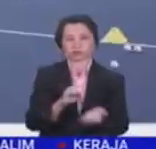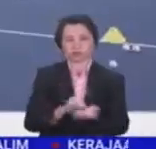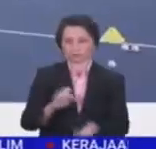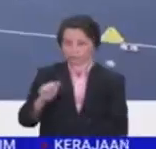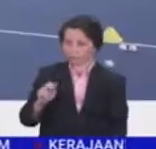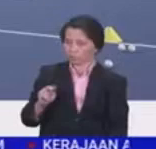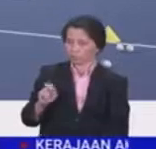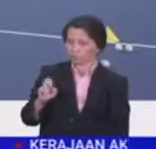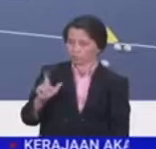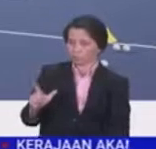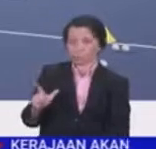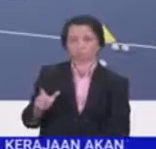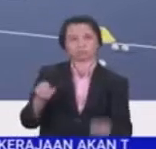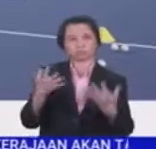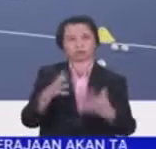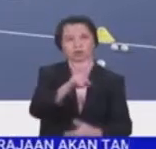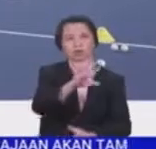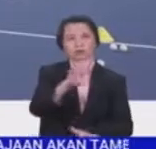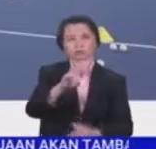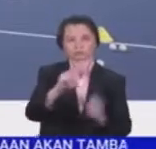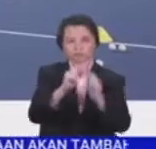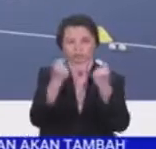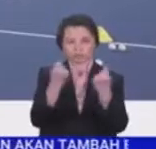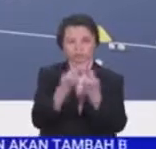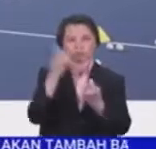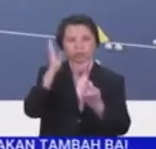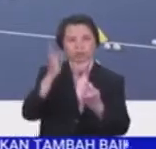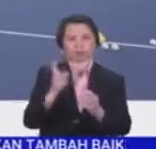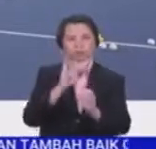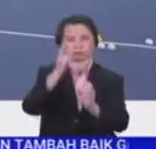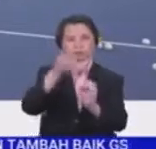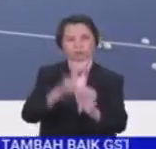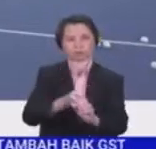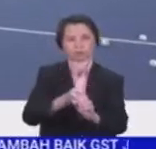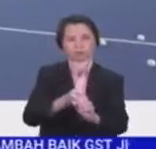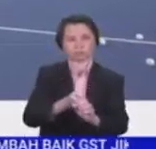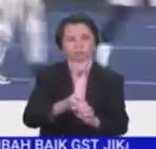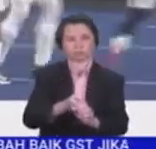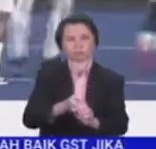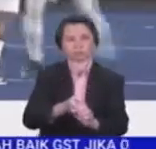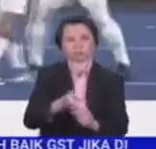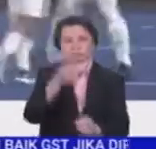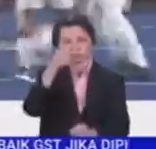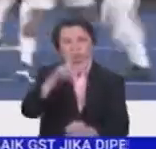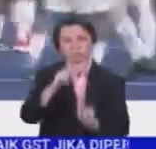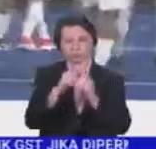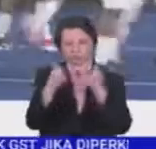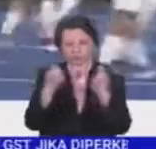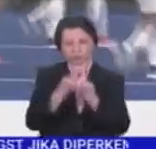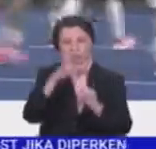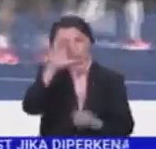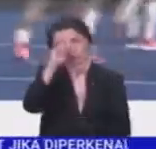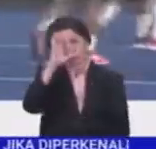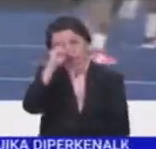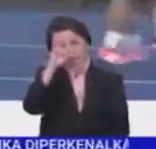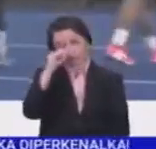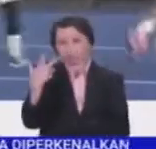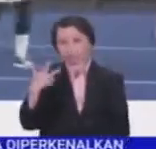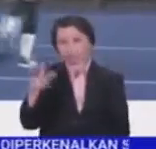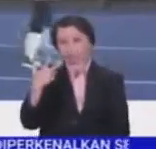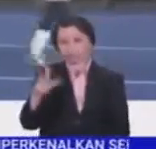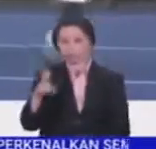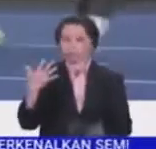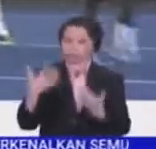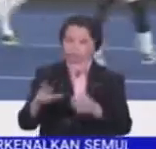energising sebanyak 27 pasukan akan mengambil bahagian kali ini bagi kategori dan laki 13